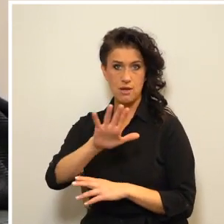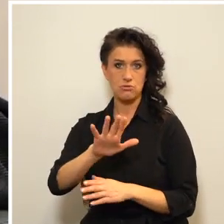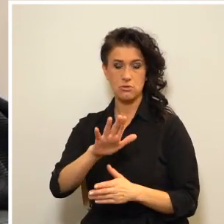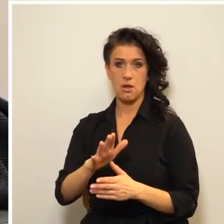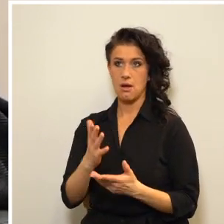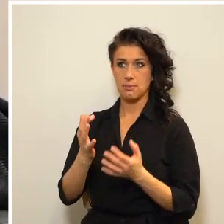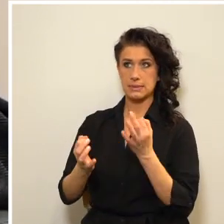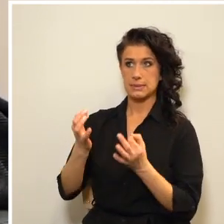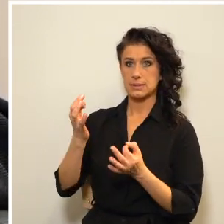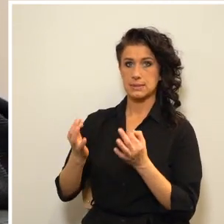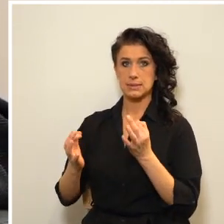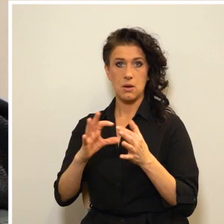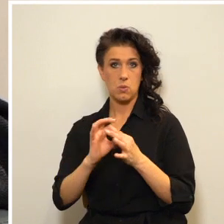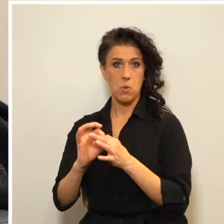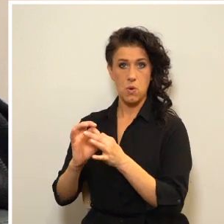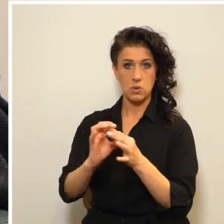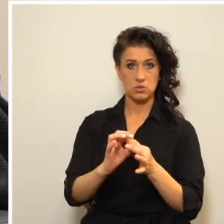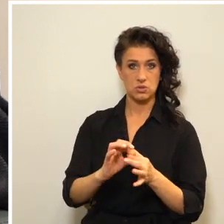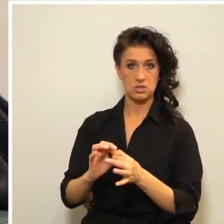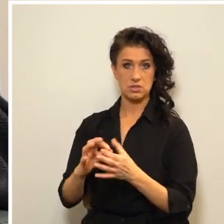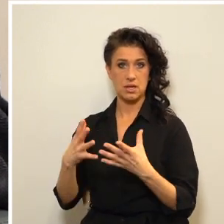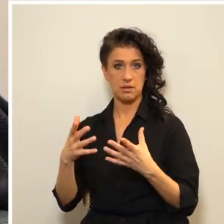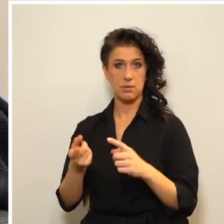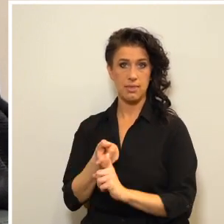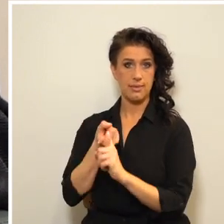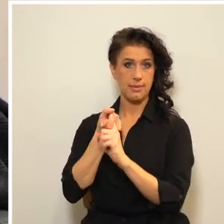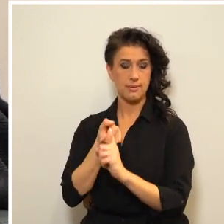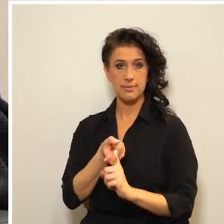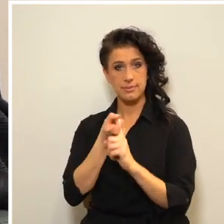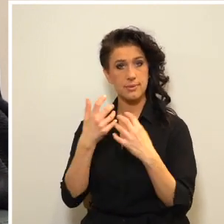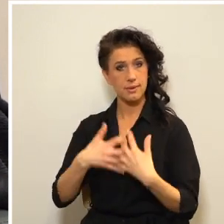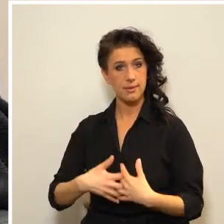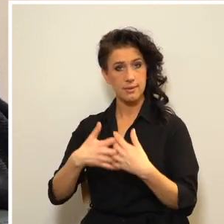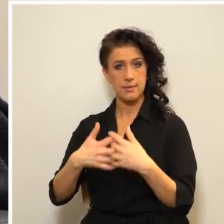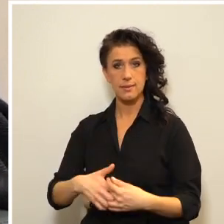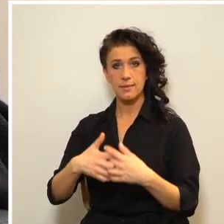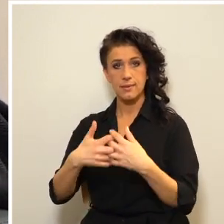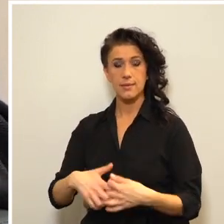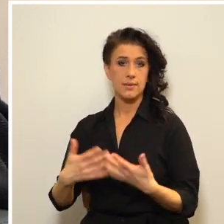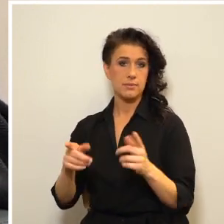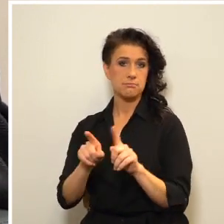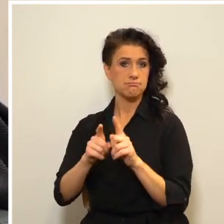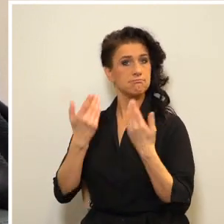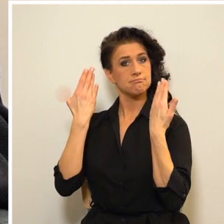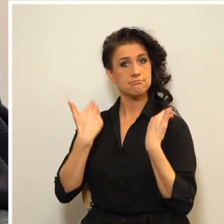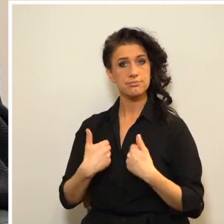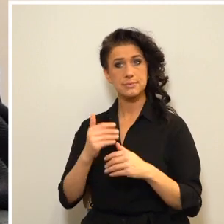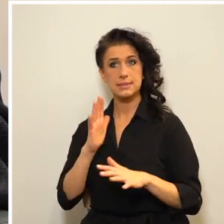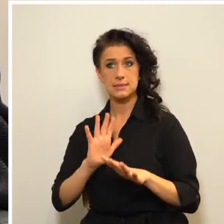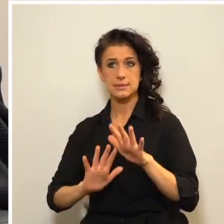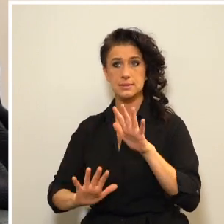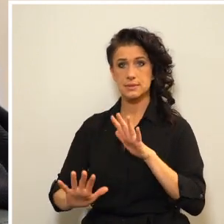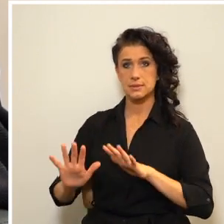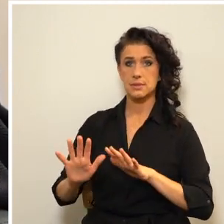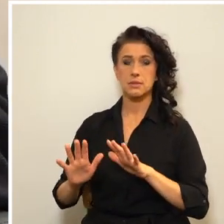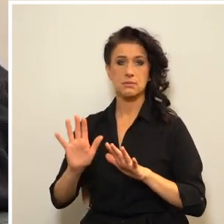to jednak łączy z pewnym hamulcem w człowieku z taką właśnie postawą jednym ostrożności